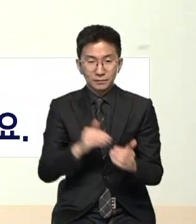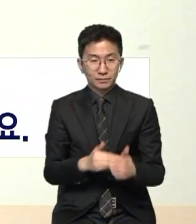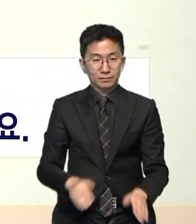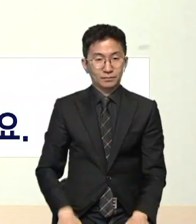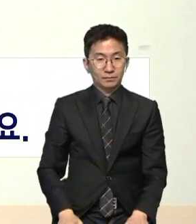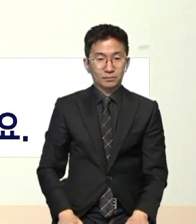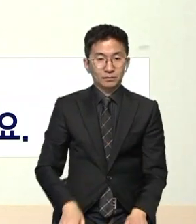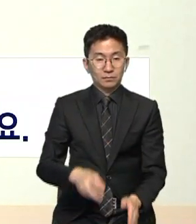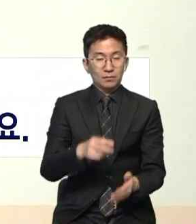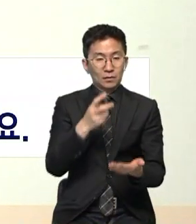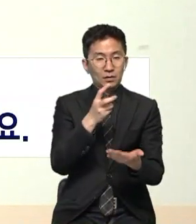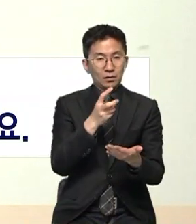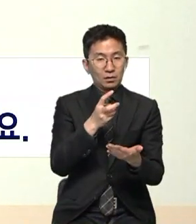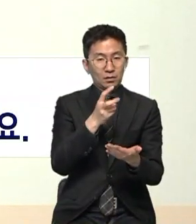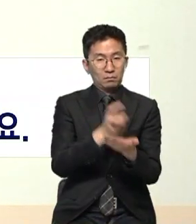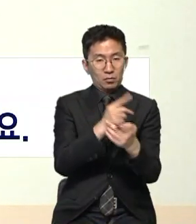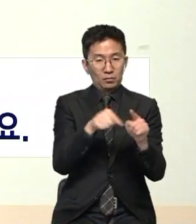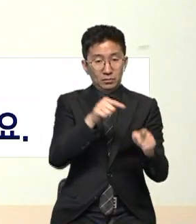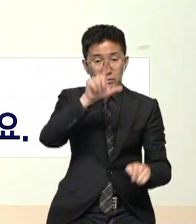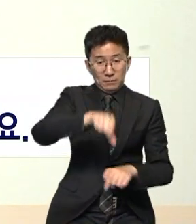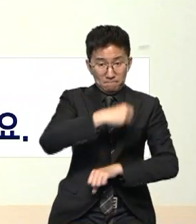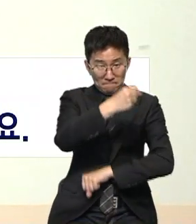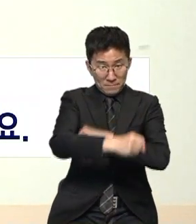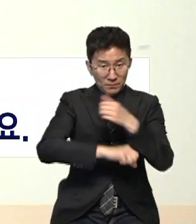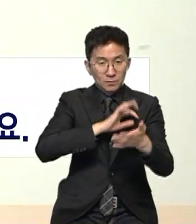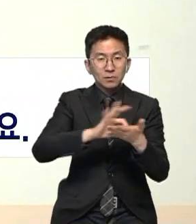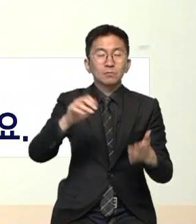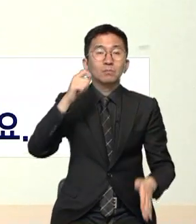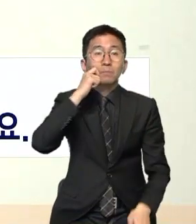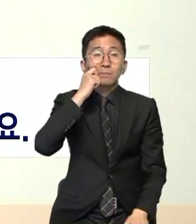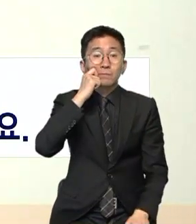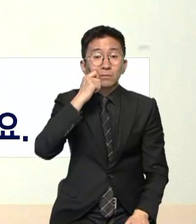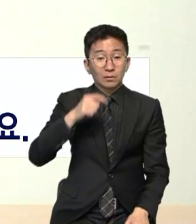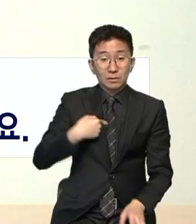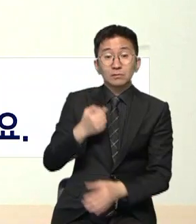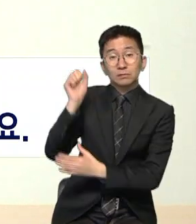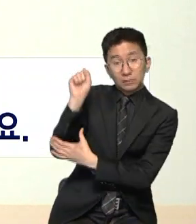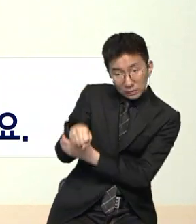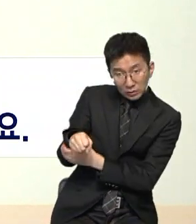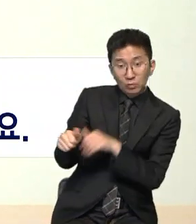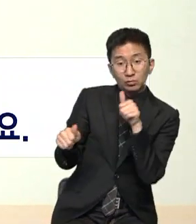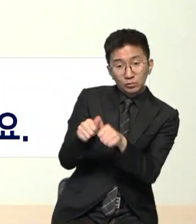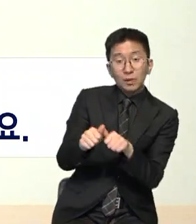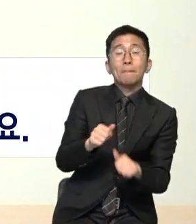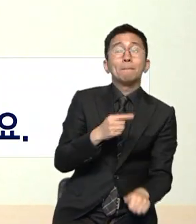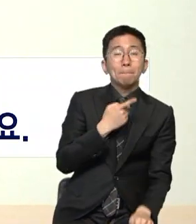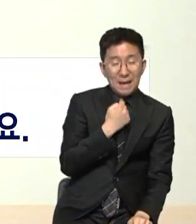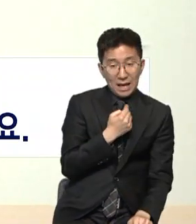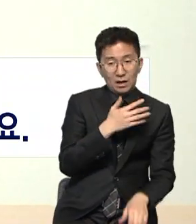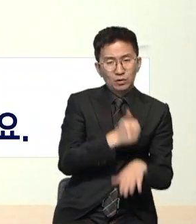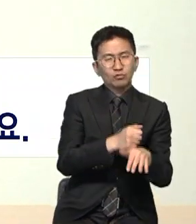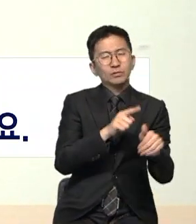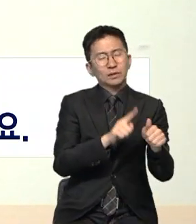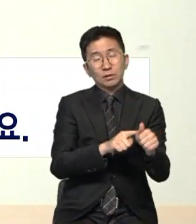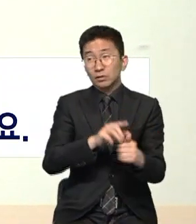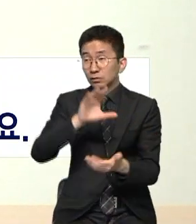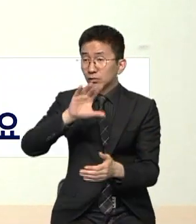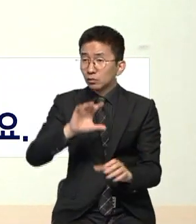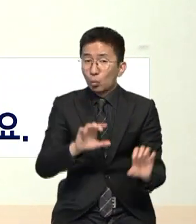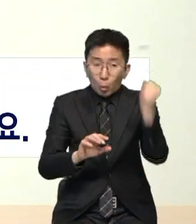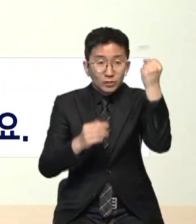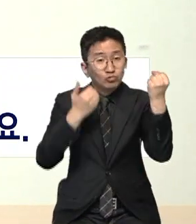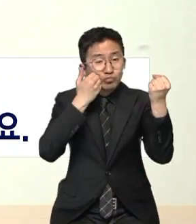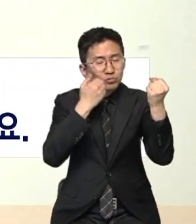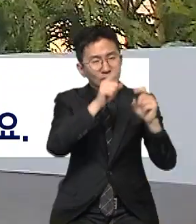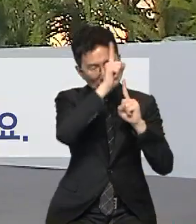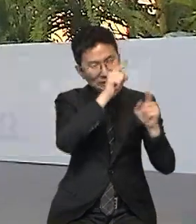부분을 공무원들이 자의적으로 할 수가 없습니다. 본인이 승인하고 피드백을 줬기 때문에 이 모든 거에 대한